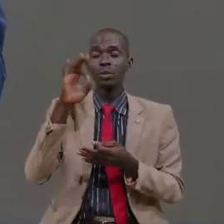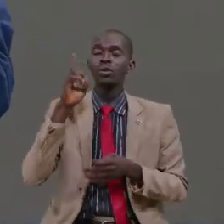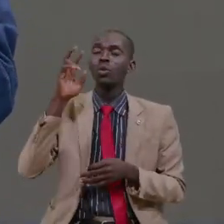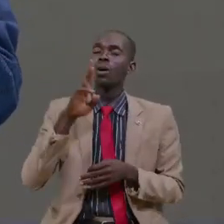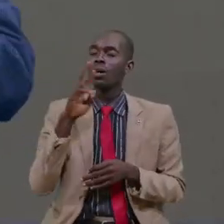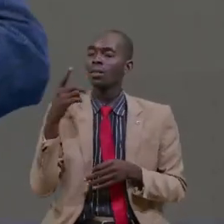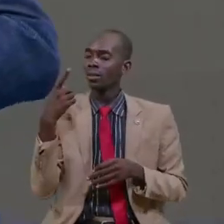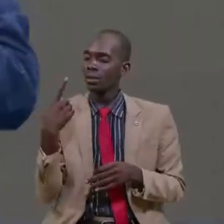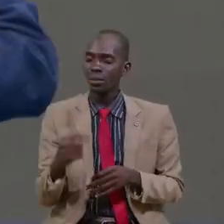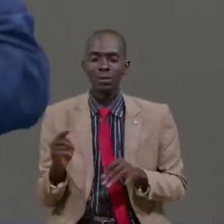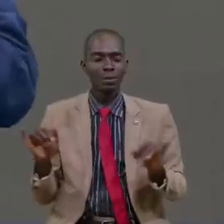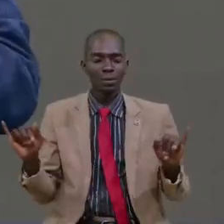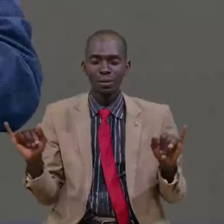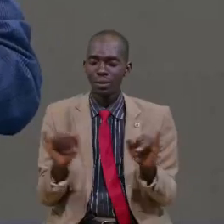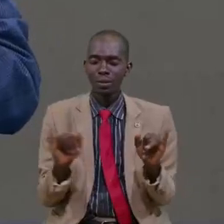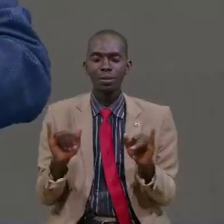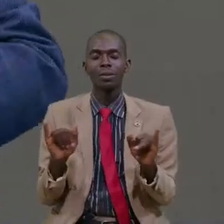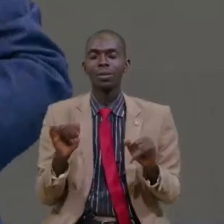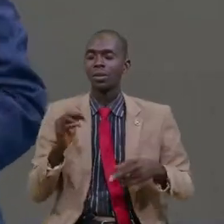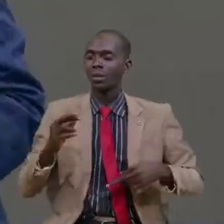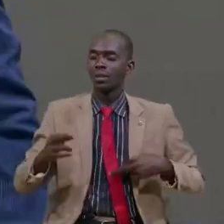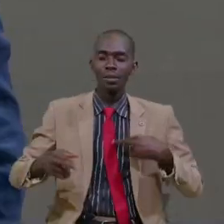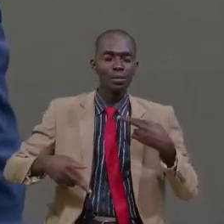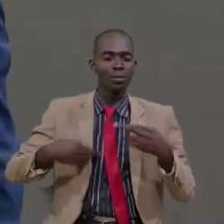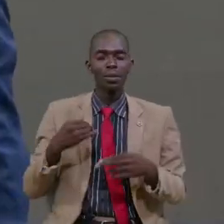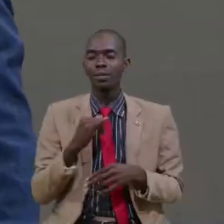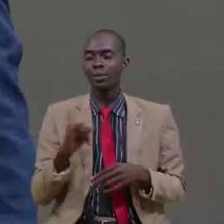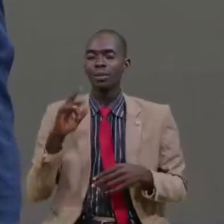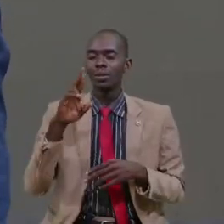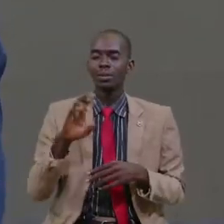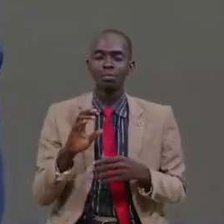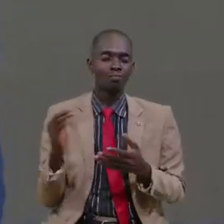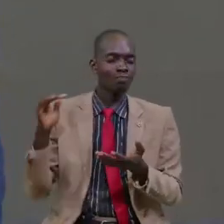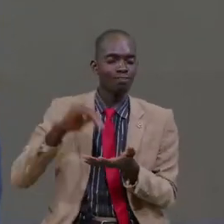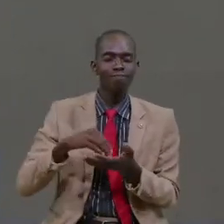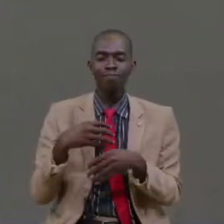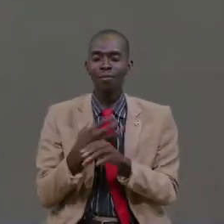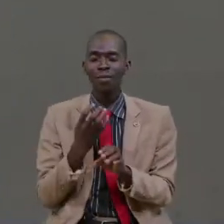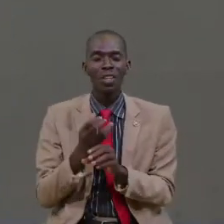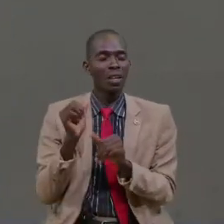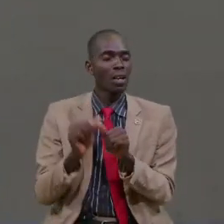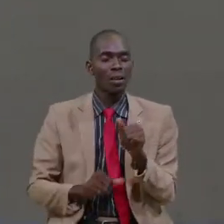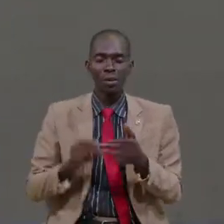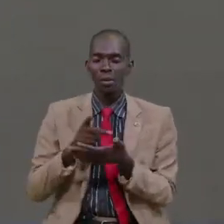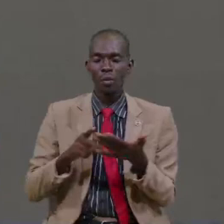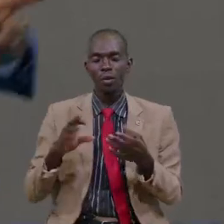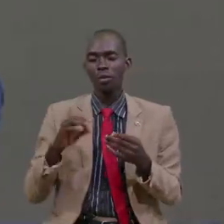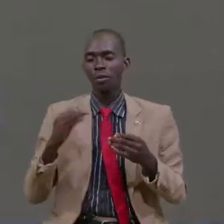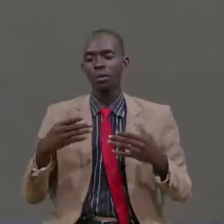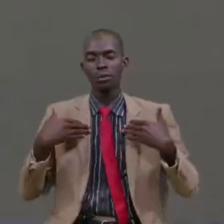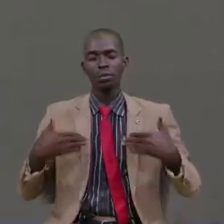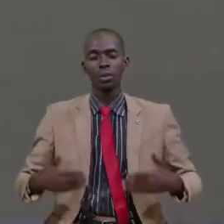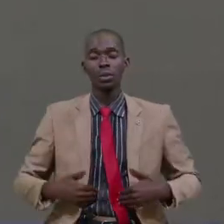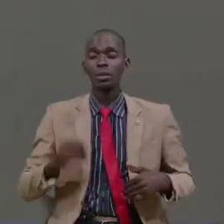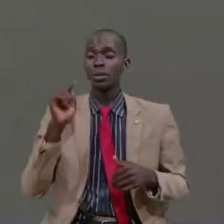Saint-Esprit, tu es toujours le même qui recrée toute partie du